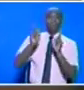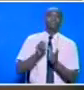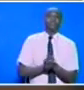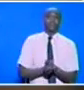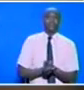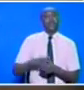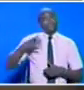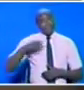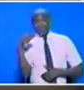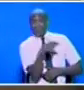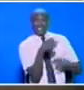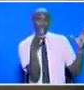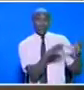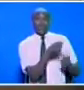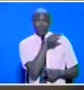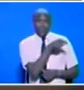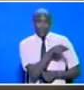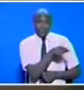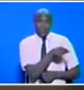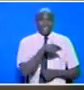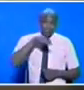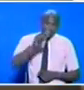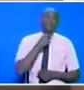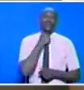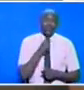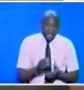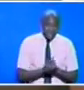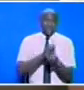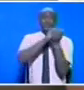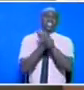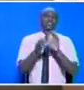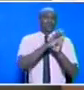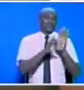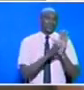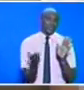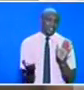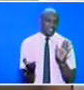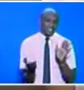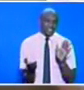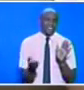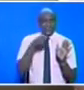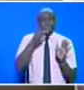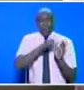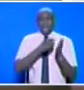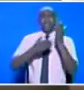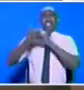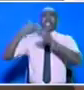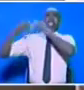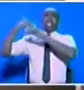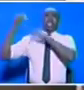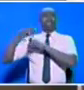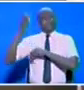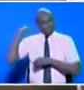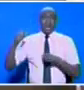wale wabwana wanatuambia ati wanataka kubadilisha katiba, kuturudisha nyuma kwa ile